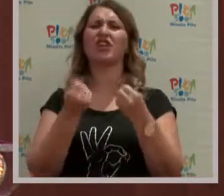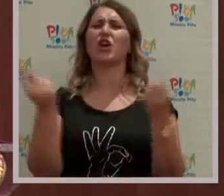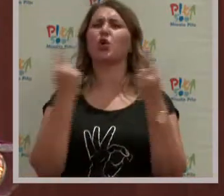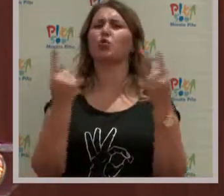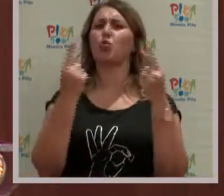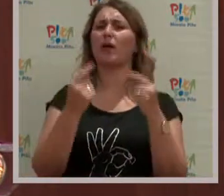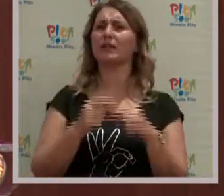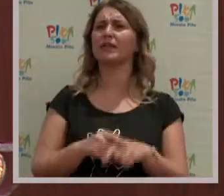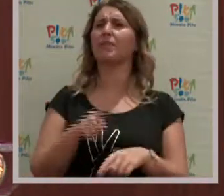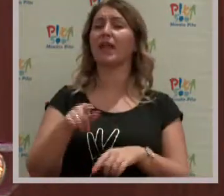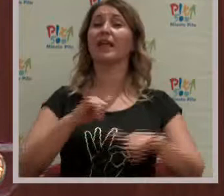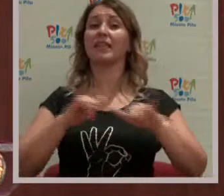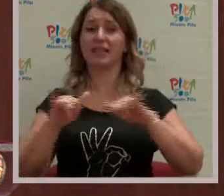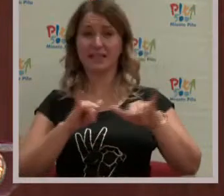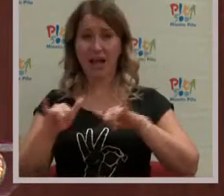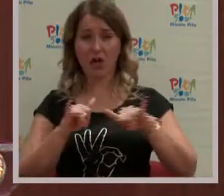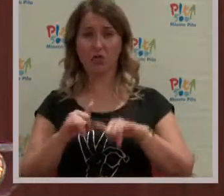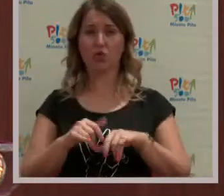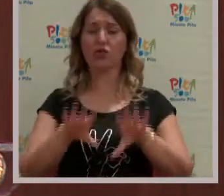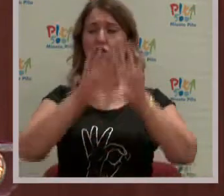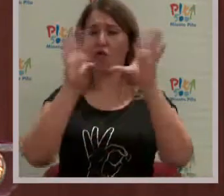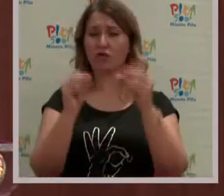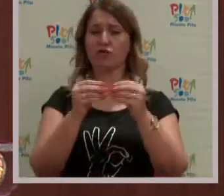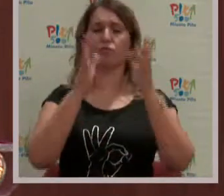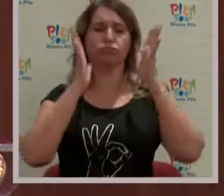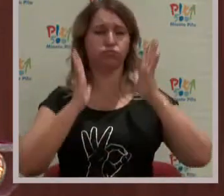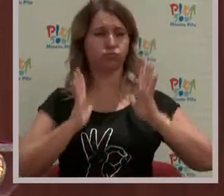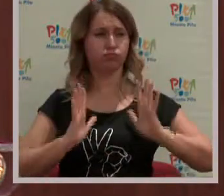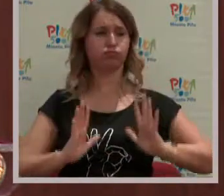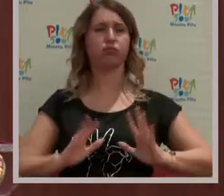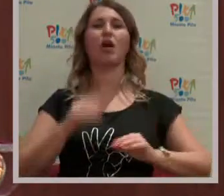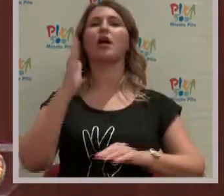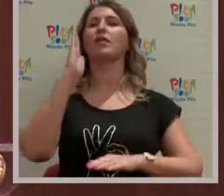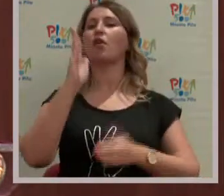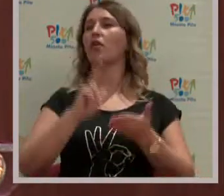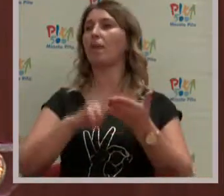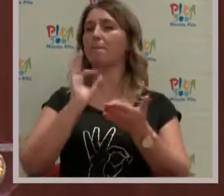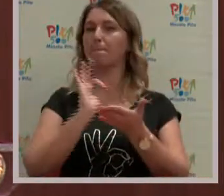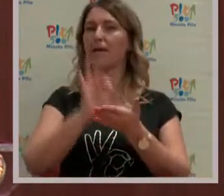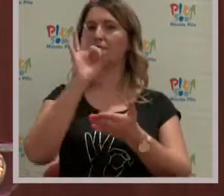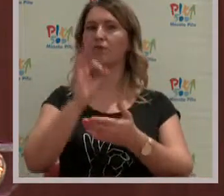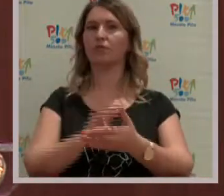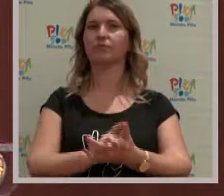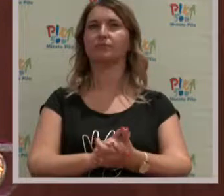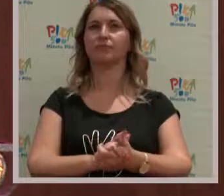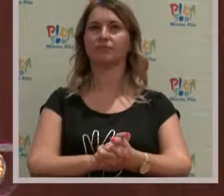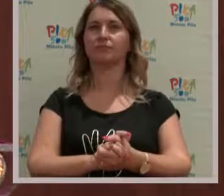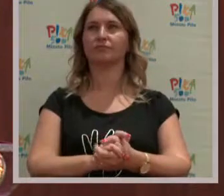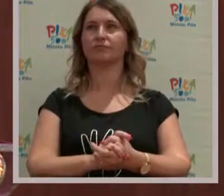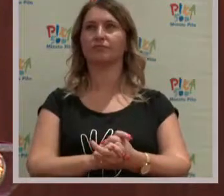zarząd przebrnie te trudne chwile obecne, to jestem przekonany, że nie tylko